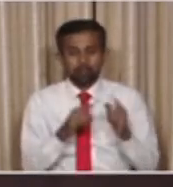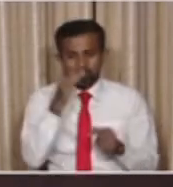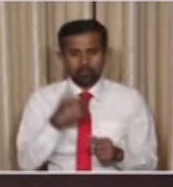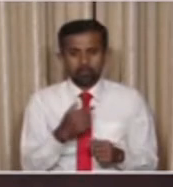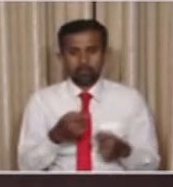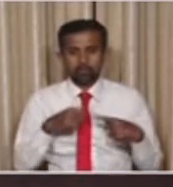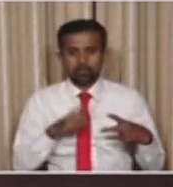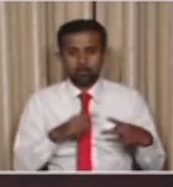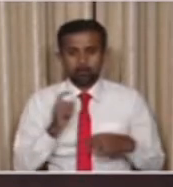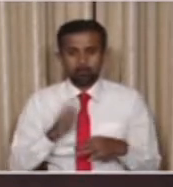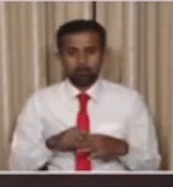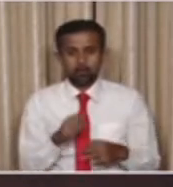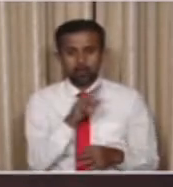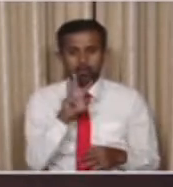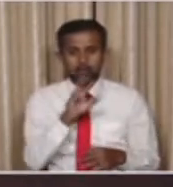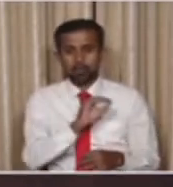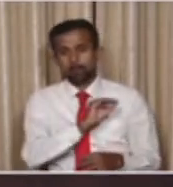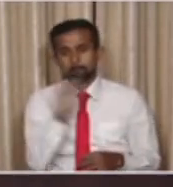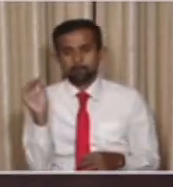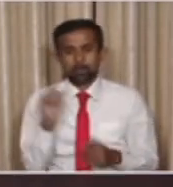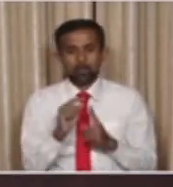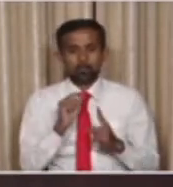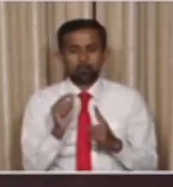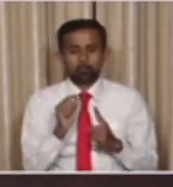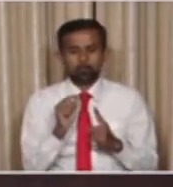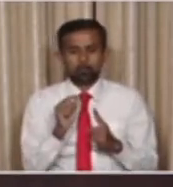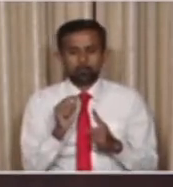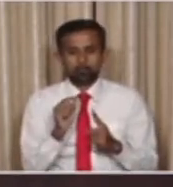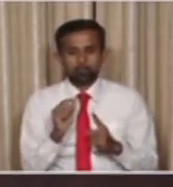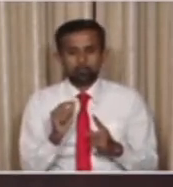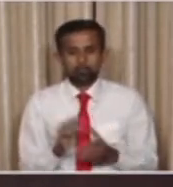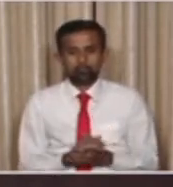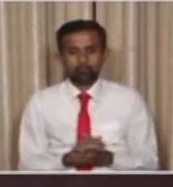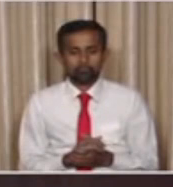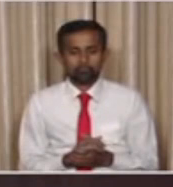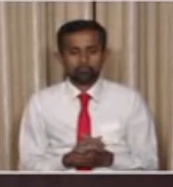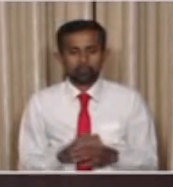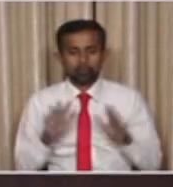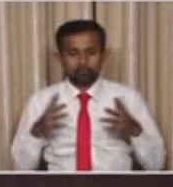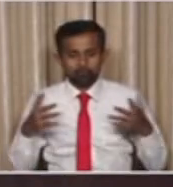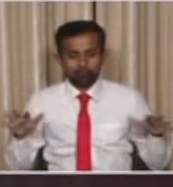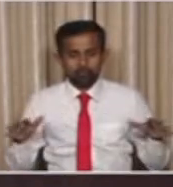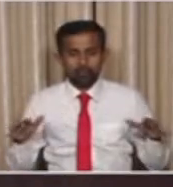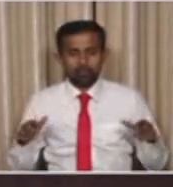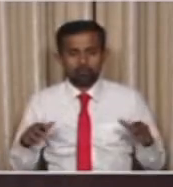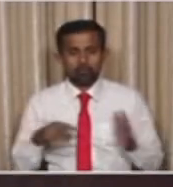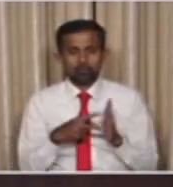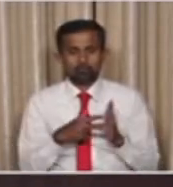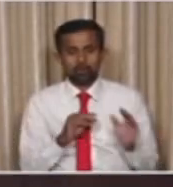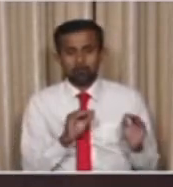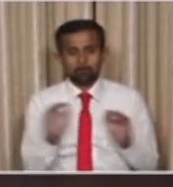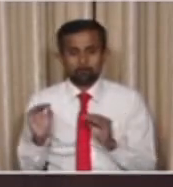අපිට ඊළඟට තියෙන ප්‍රශ්නේ තමයි 13න් පස්සේ පාර්ලිමේන්තුව අපේ අවසන් වෙනවා. අපේ බජට් එකෙන්